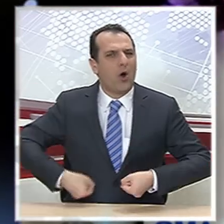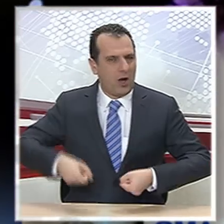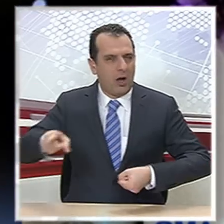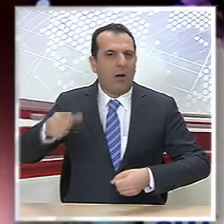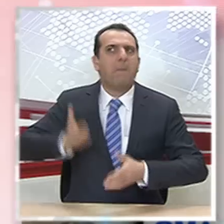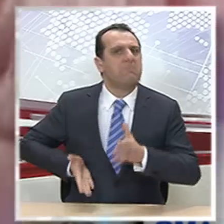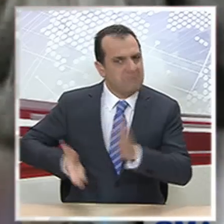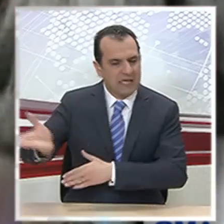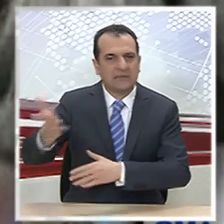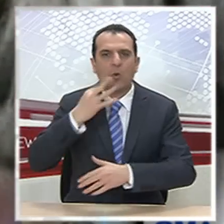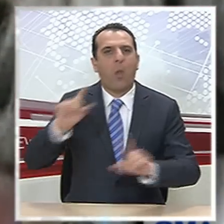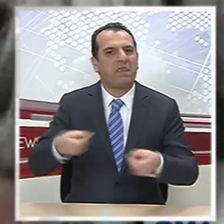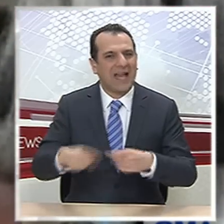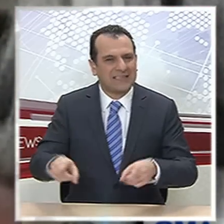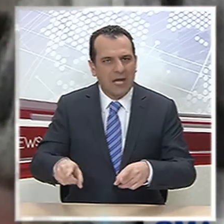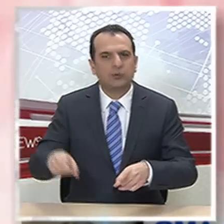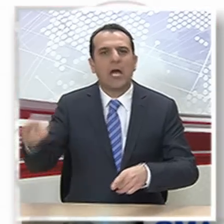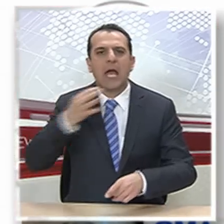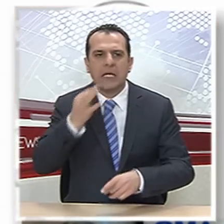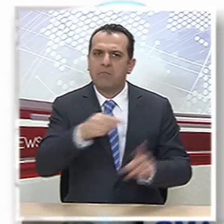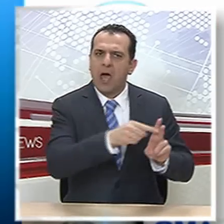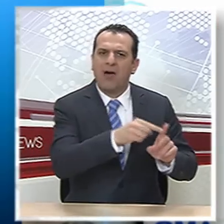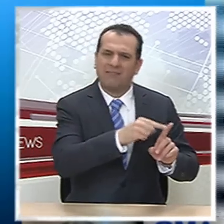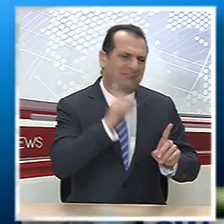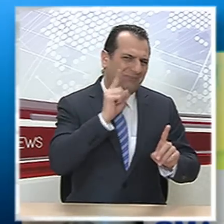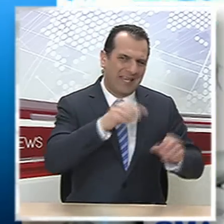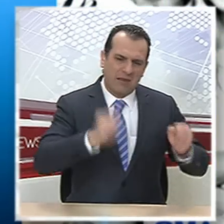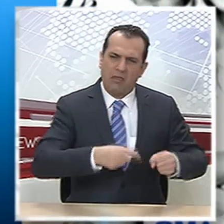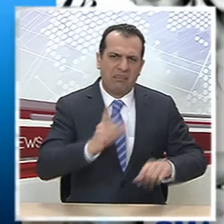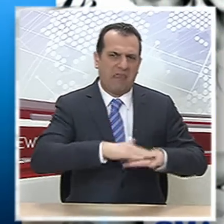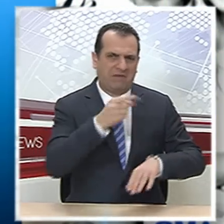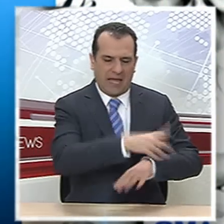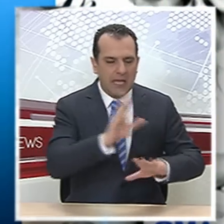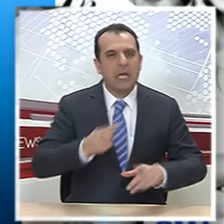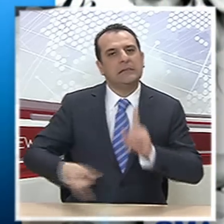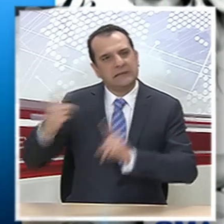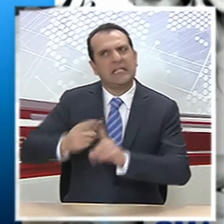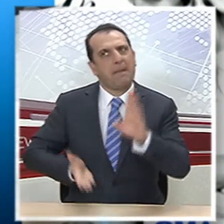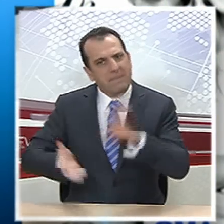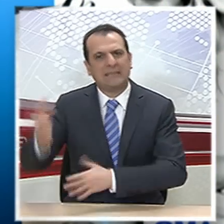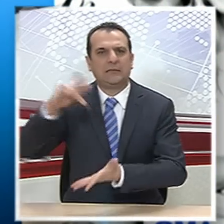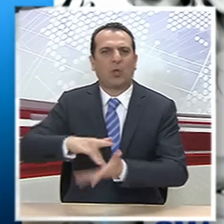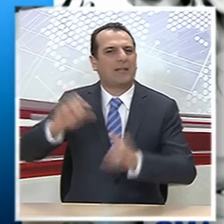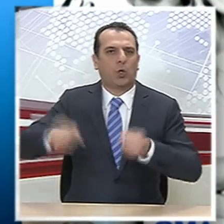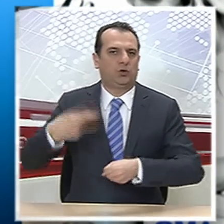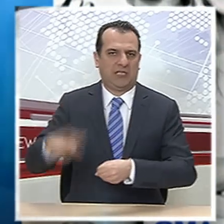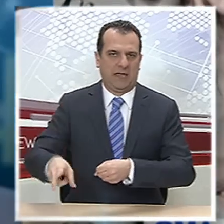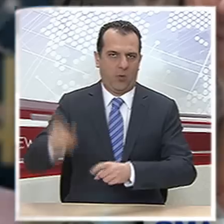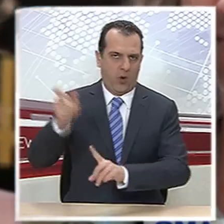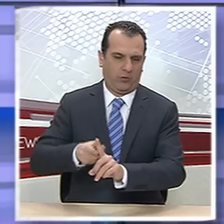Resort επειδή ένας δάσκαλος του σκι κατέθεσε ότι η Gwyneth Paltrow δεν ήταν υπεύθυνη για τη μετοπική σύγκρουση με το θύμα.